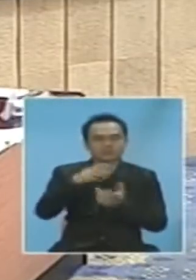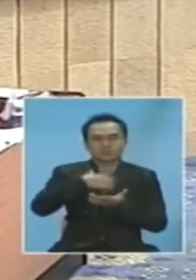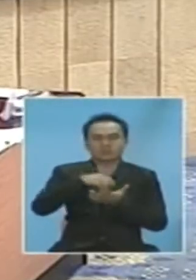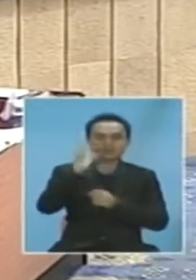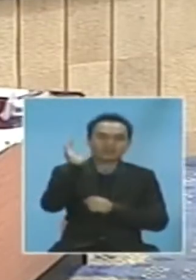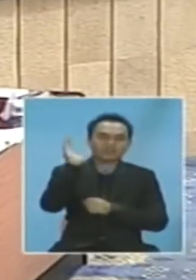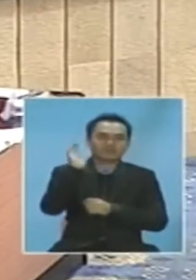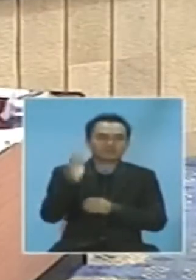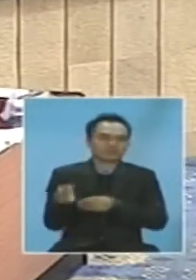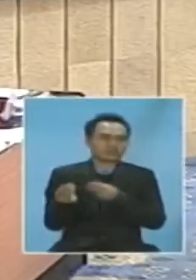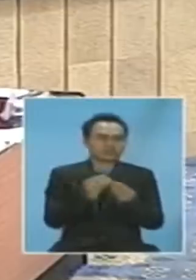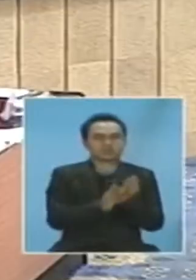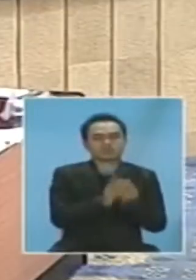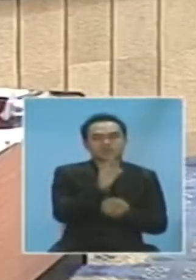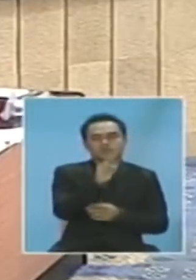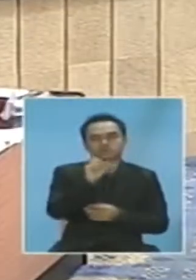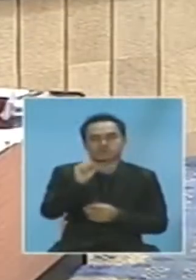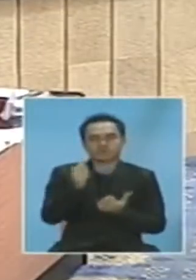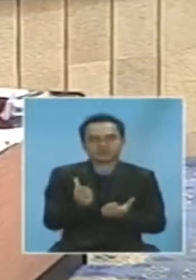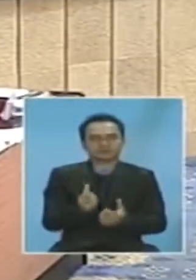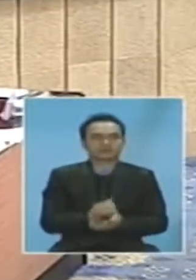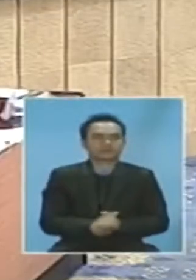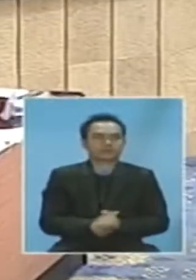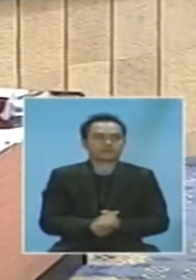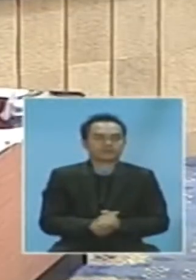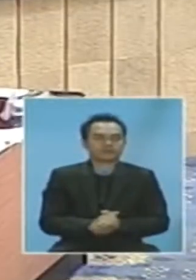ว้ต่อรัฐสภาด้วยค่ะ